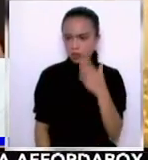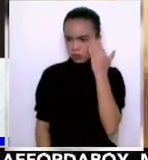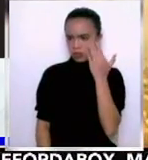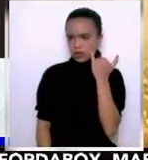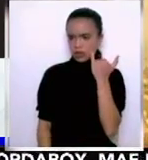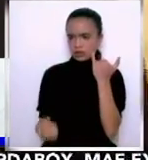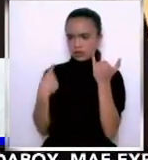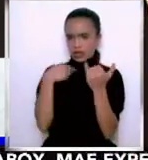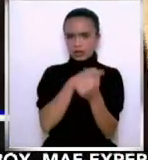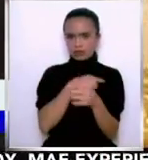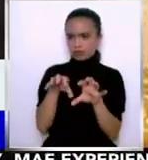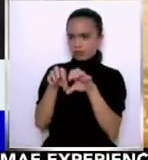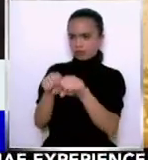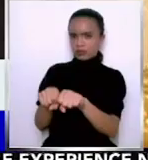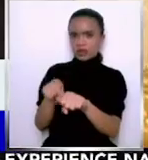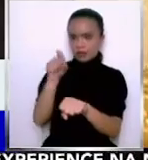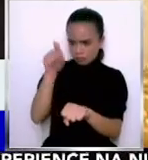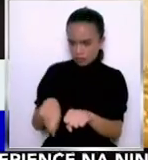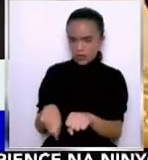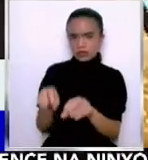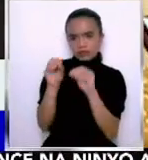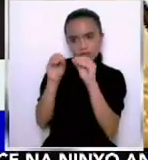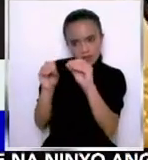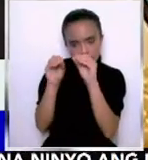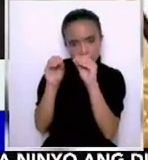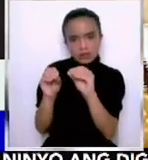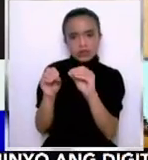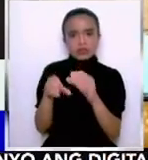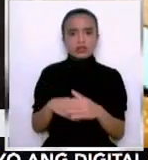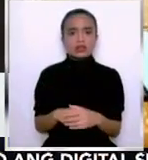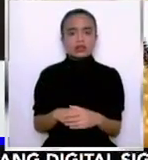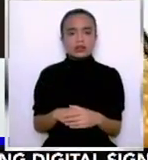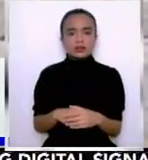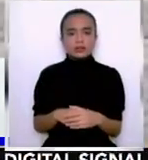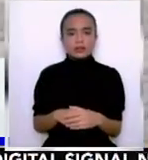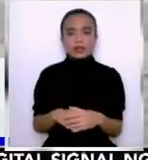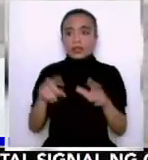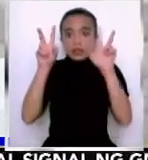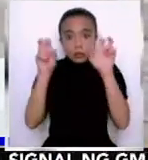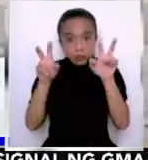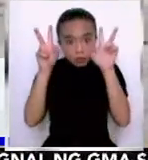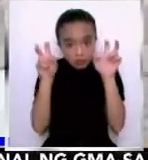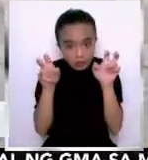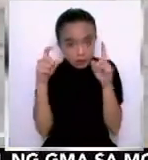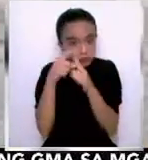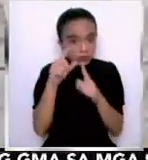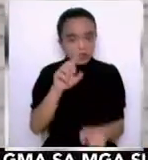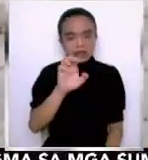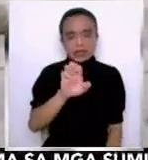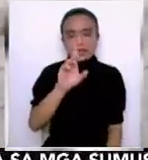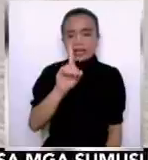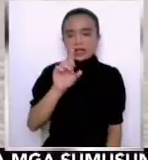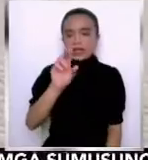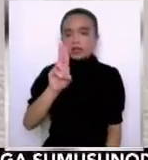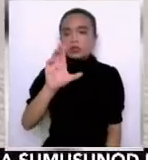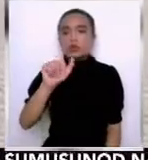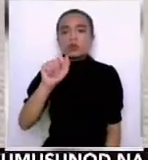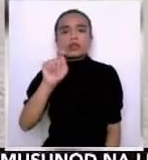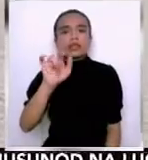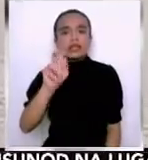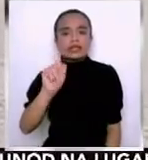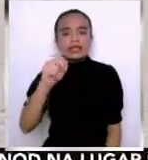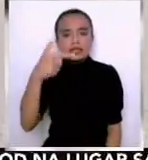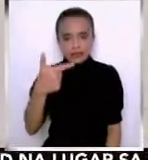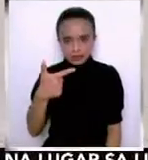be educating. The word here is educating. Mula sa GMA Regional TV Balitang Bisdak, ako si